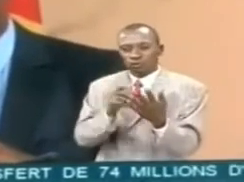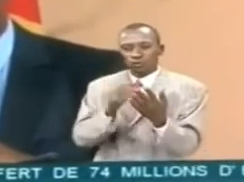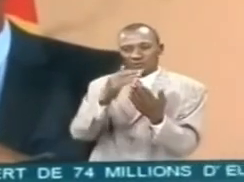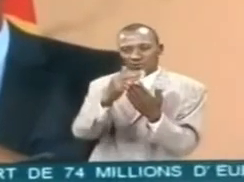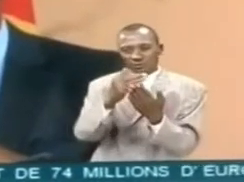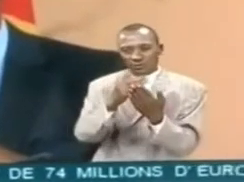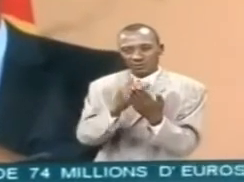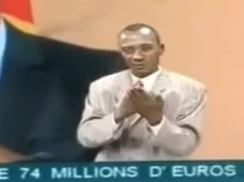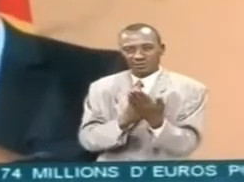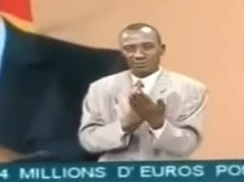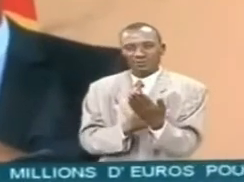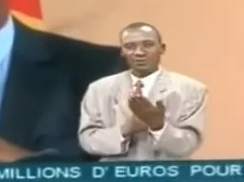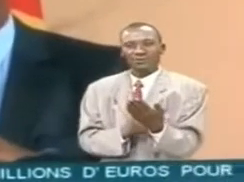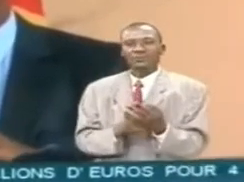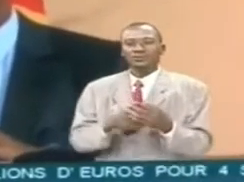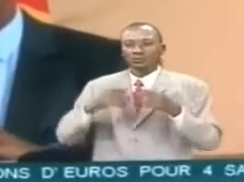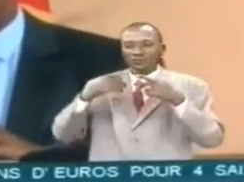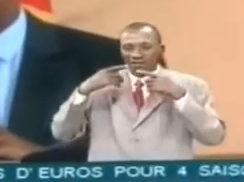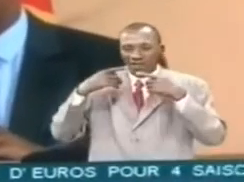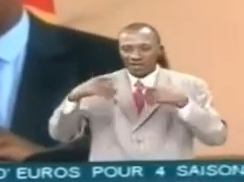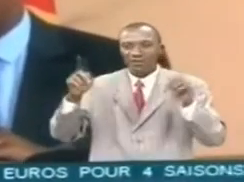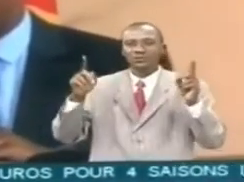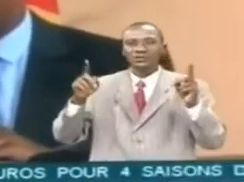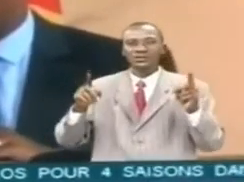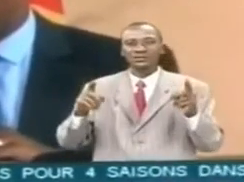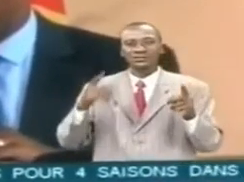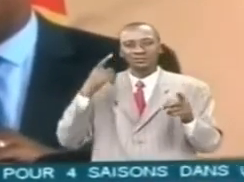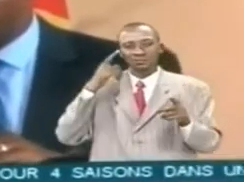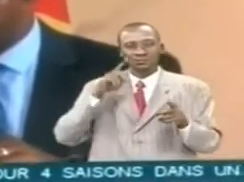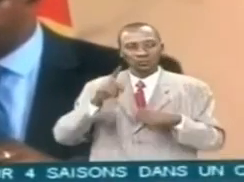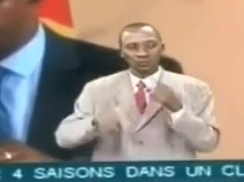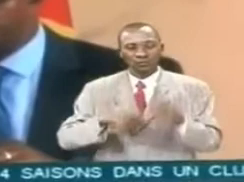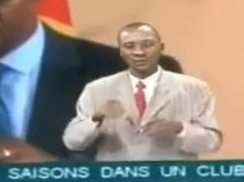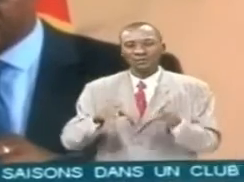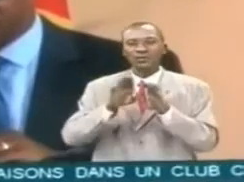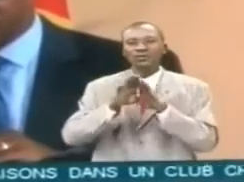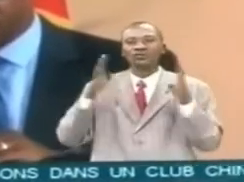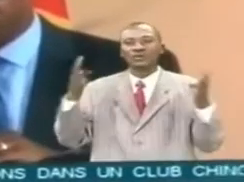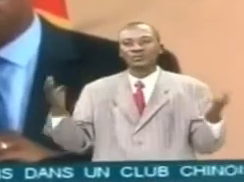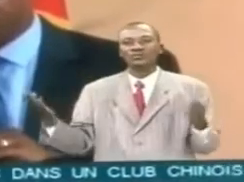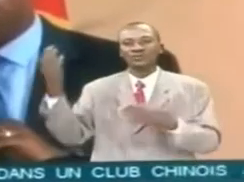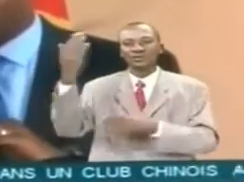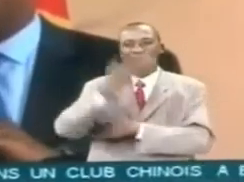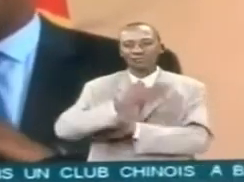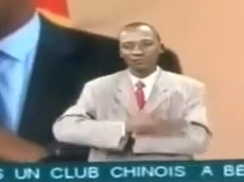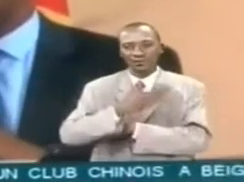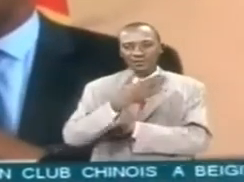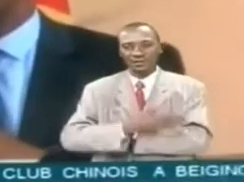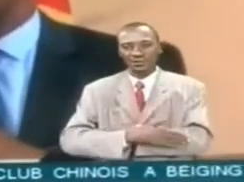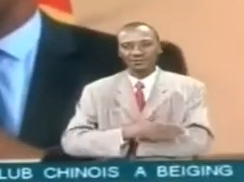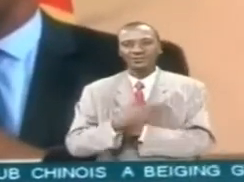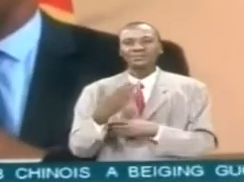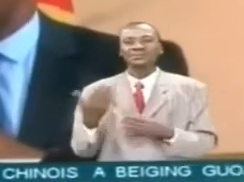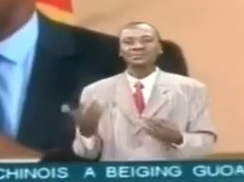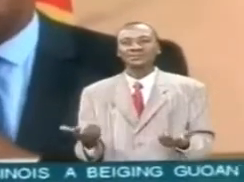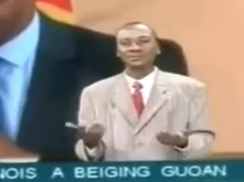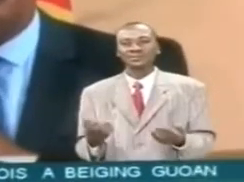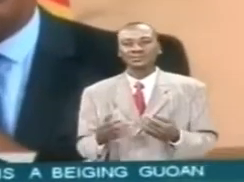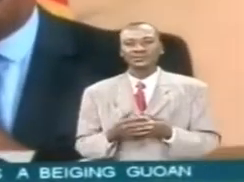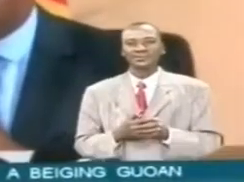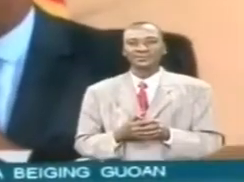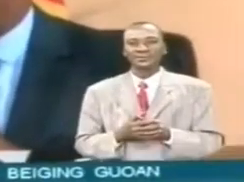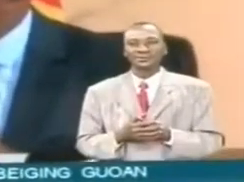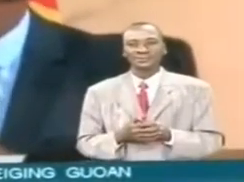auront des impacts réels sur l'ouverture de nos frontières et le quotidien de nos différentes province.